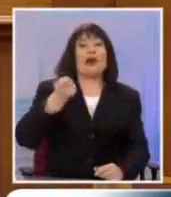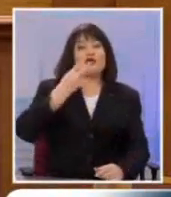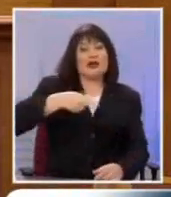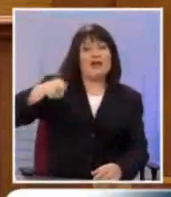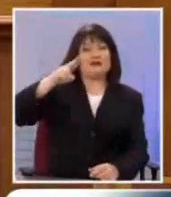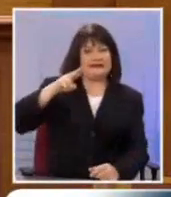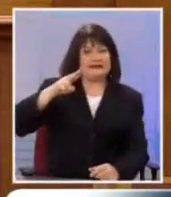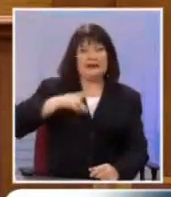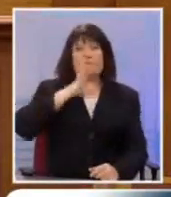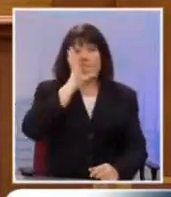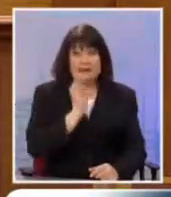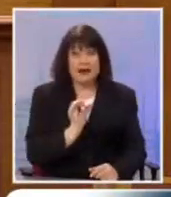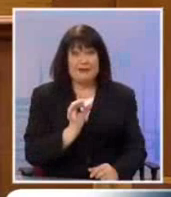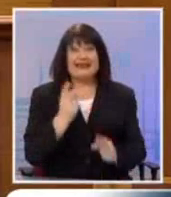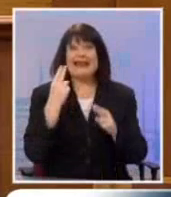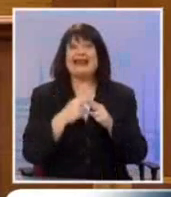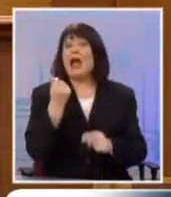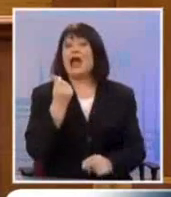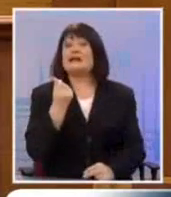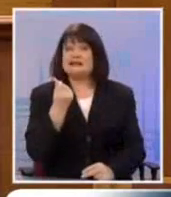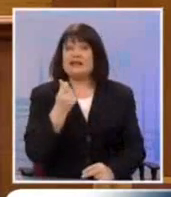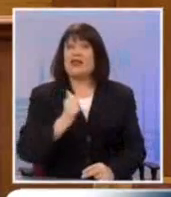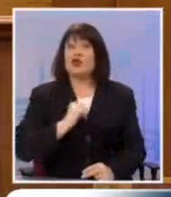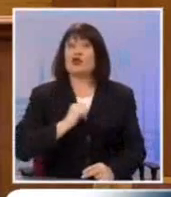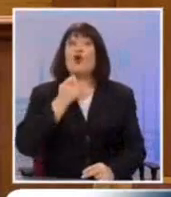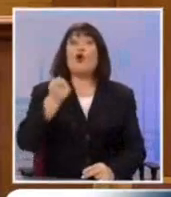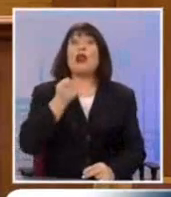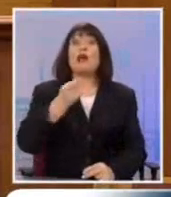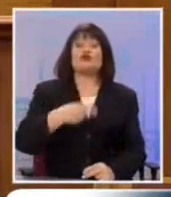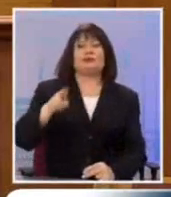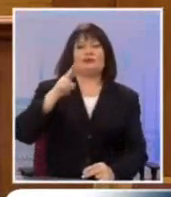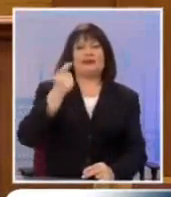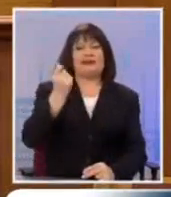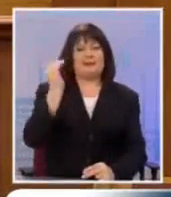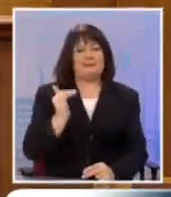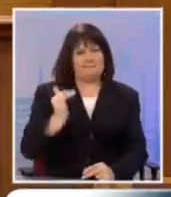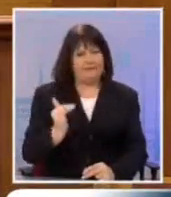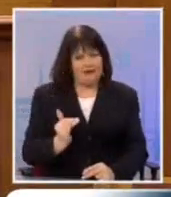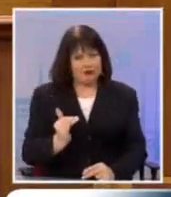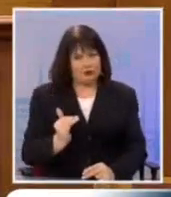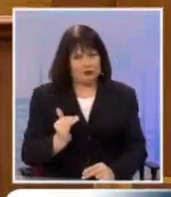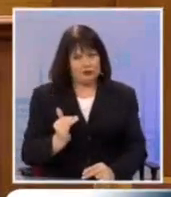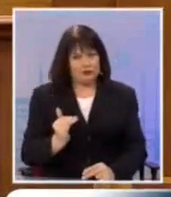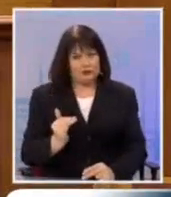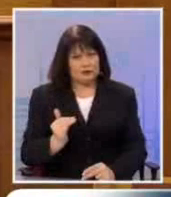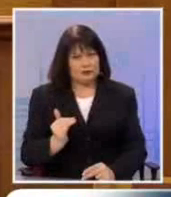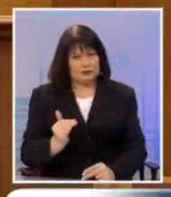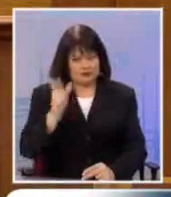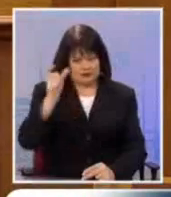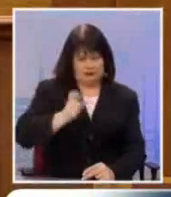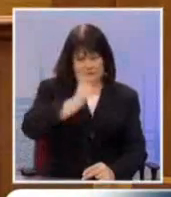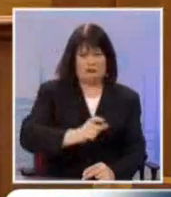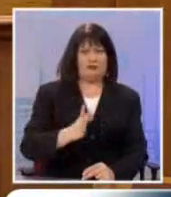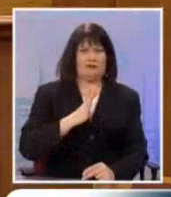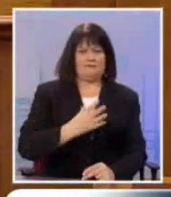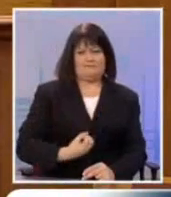αλλά και η πραγματική αξία του ιδιωτικού χρέους. Όταν πέφτουν οι τιμές, για κάθε άνθρωπο που